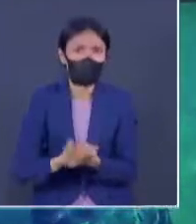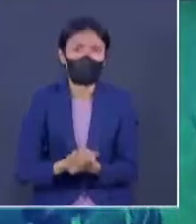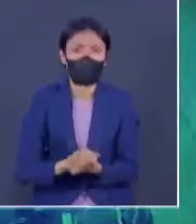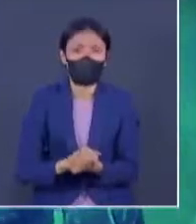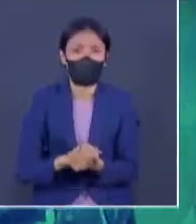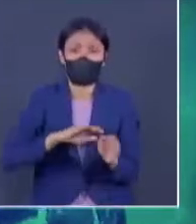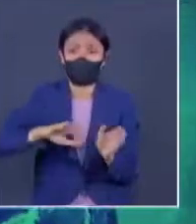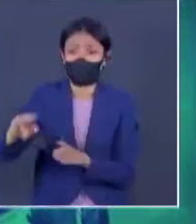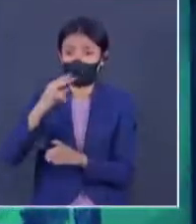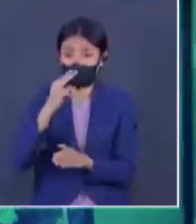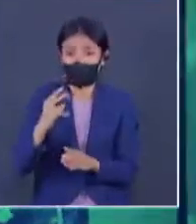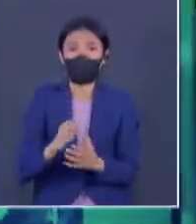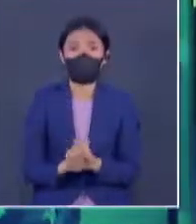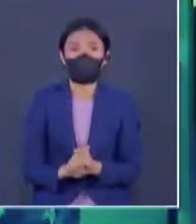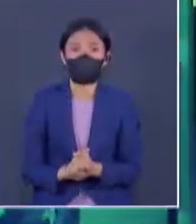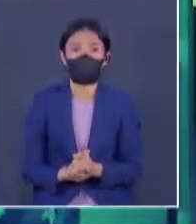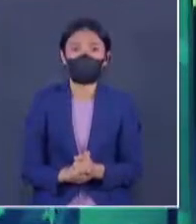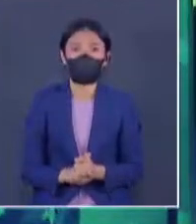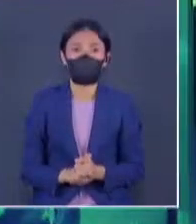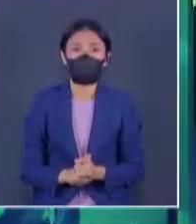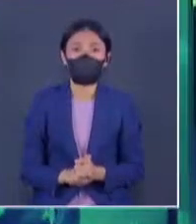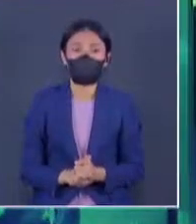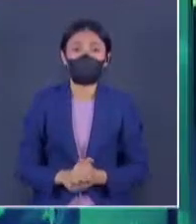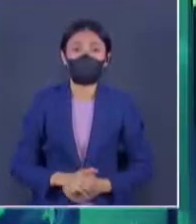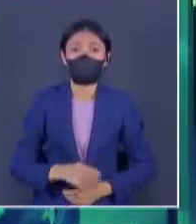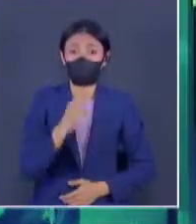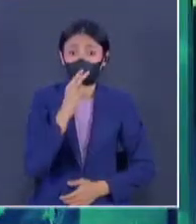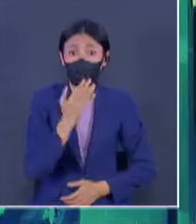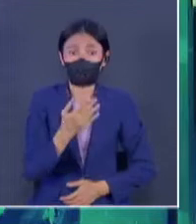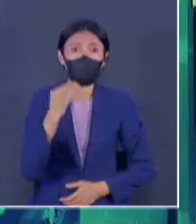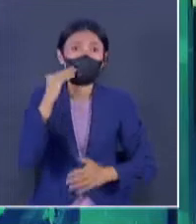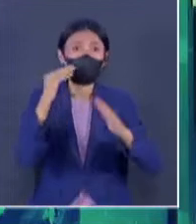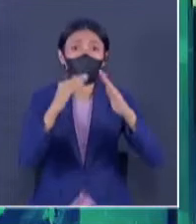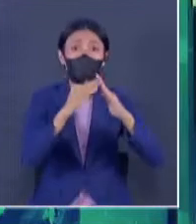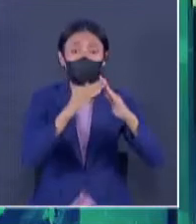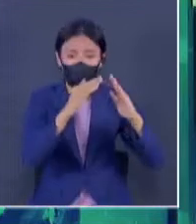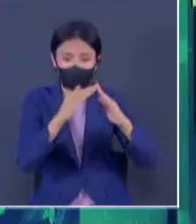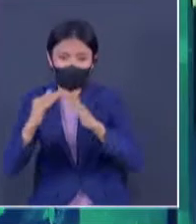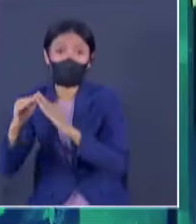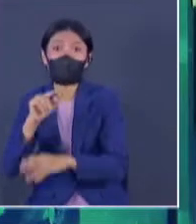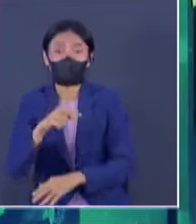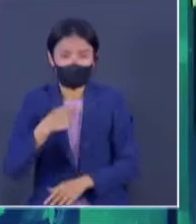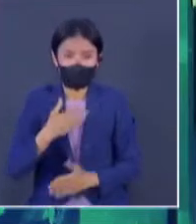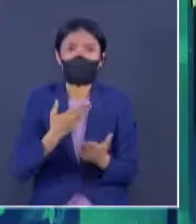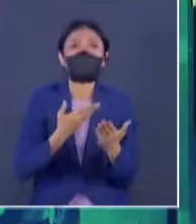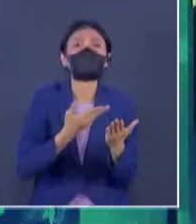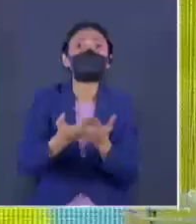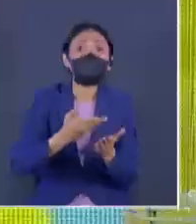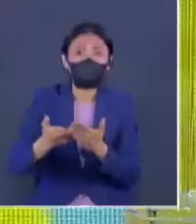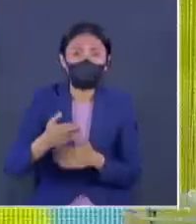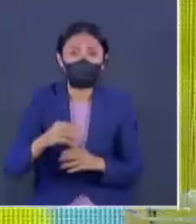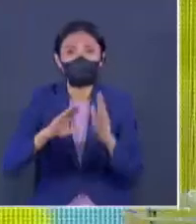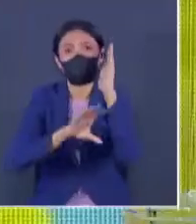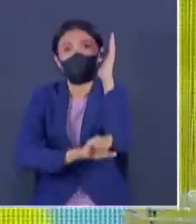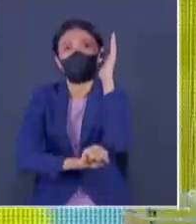็นความทุกข์ใจของลูกบ้านที่ซื้อโครงการทาวน์เฮาส์แห่งหนึ่งในจังหวัดสตูลบอกว่าต้องยอมรับสภาพลูกหนี้ธนาคารหลัง